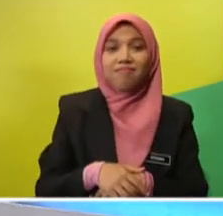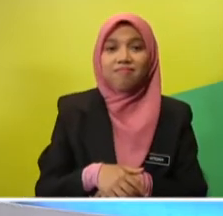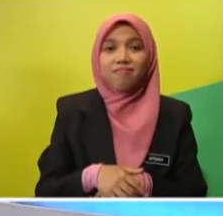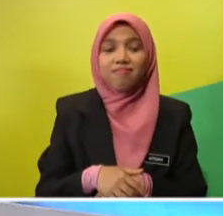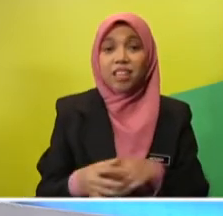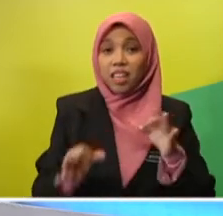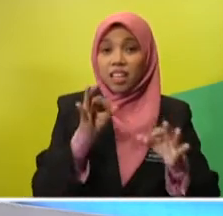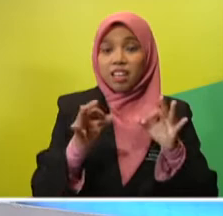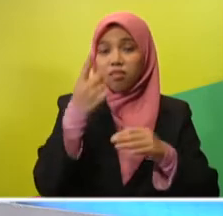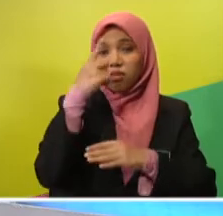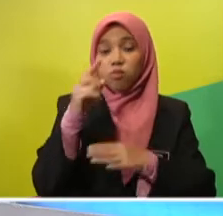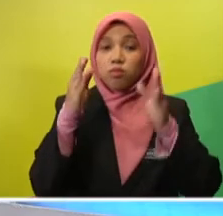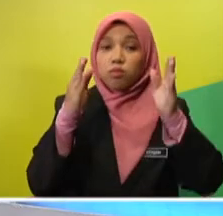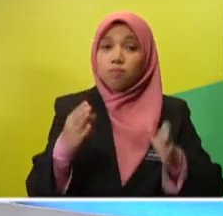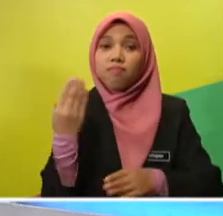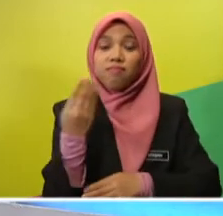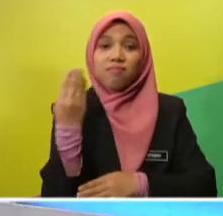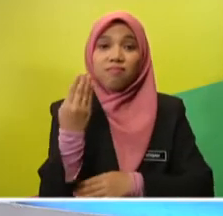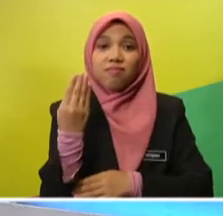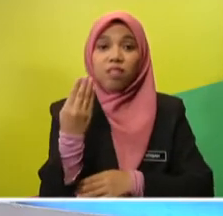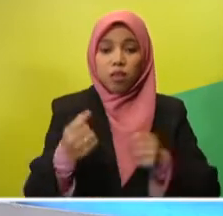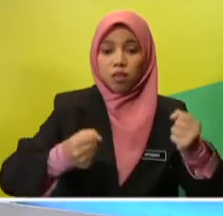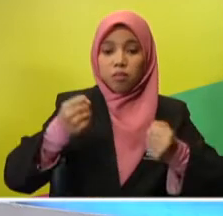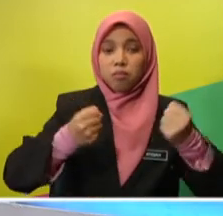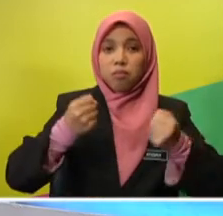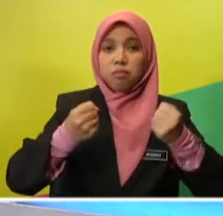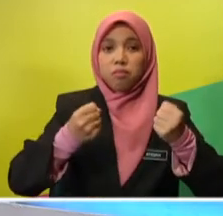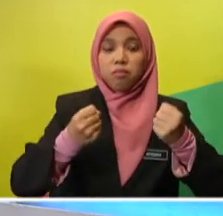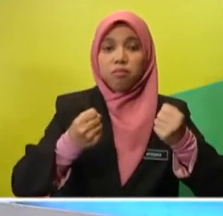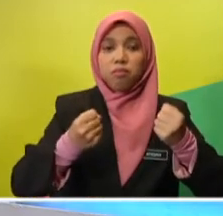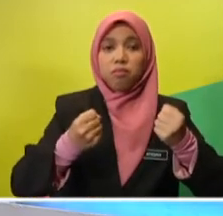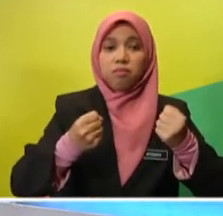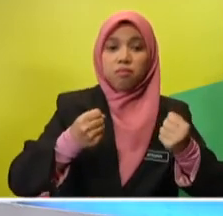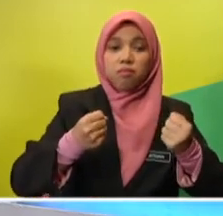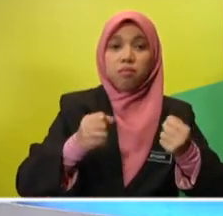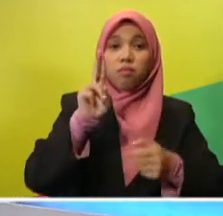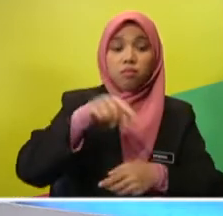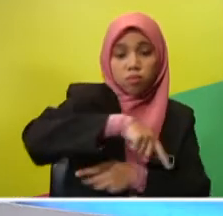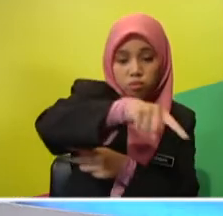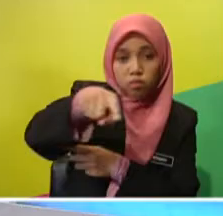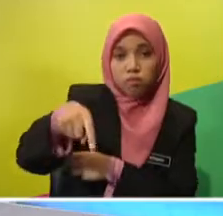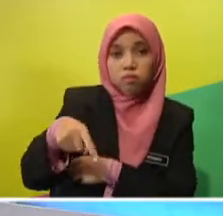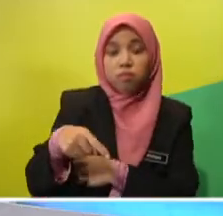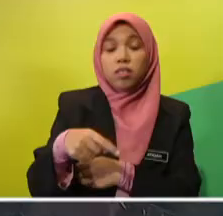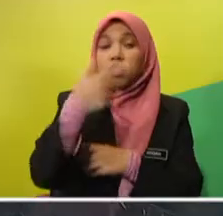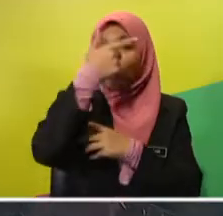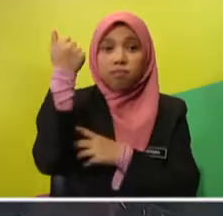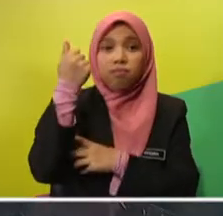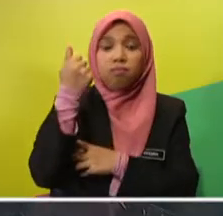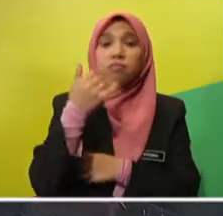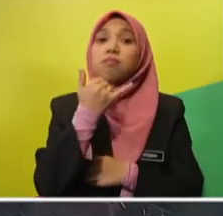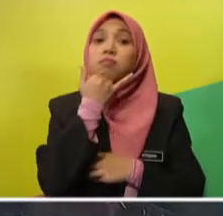bawa kereta kena U-turn sama ada salah jalan ataupun ada jalan mati di hadapan. Ya,